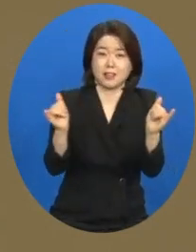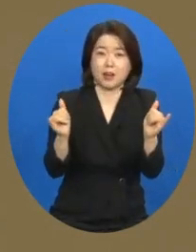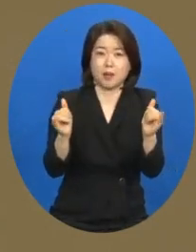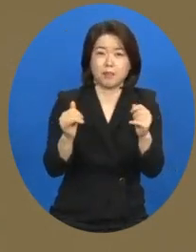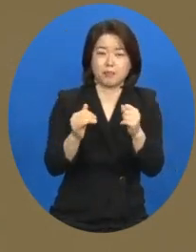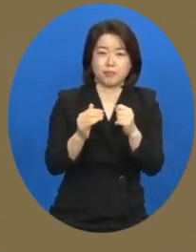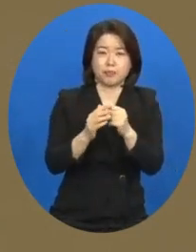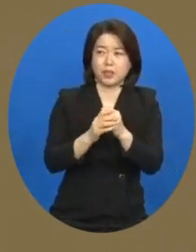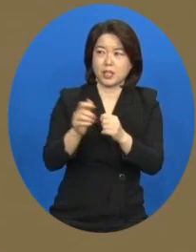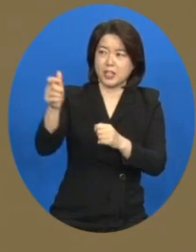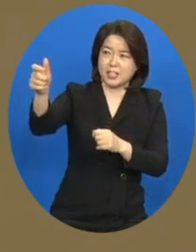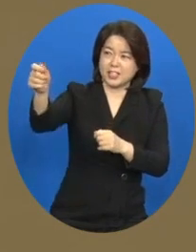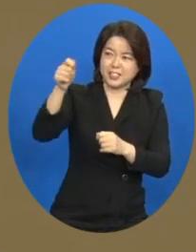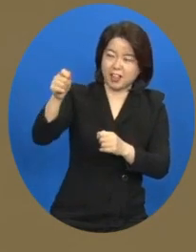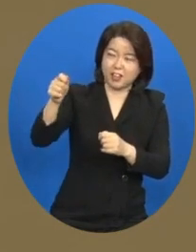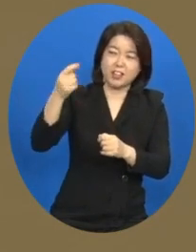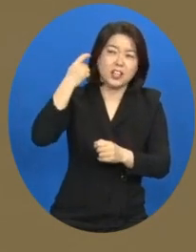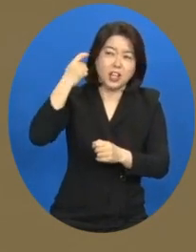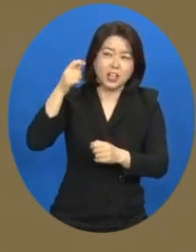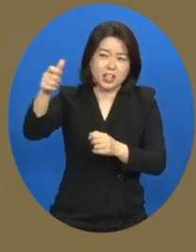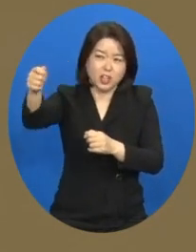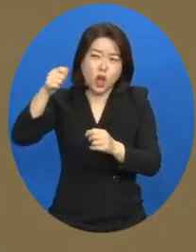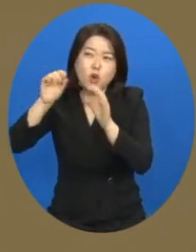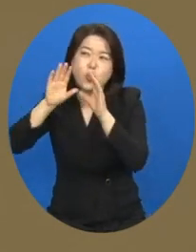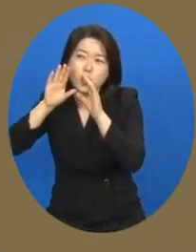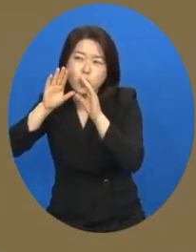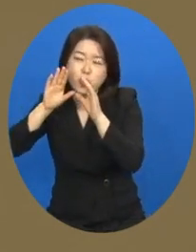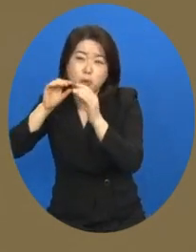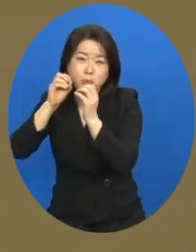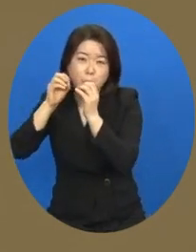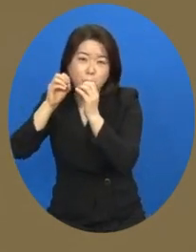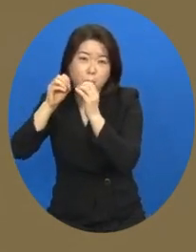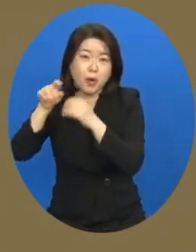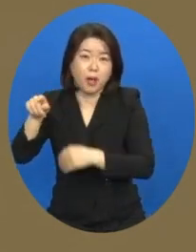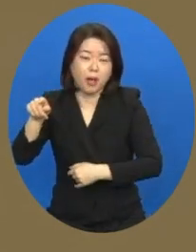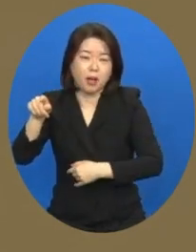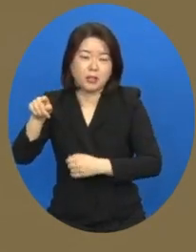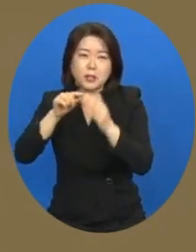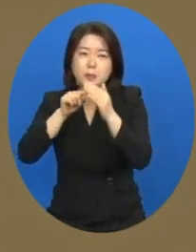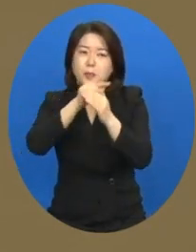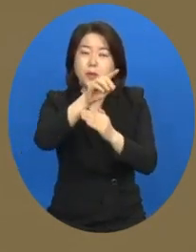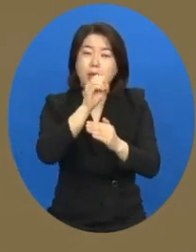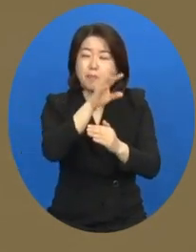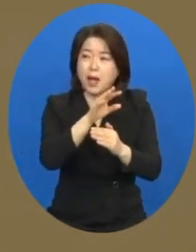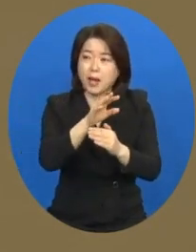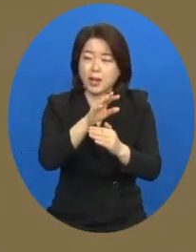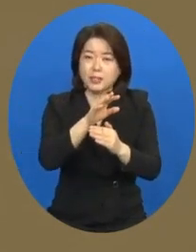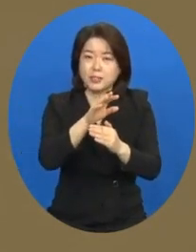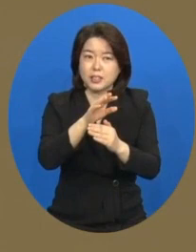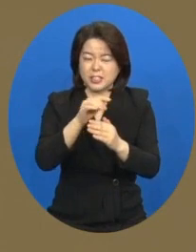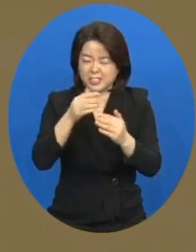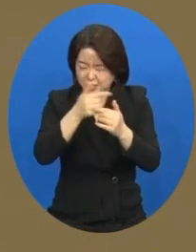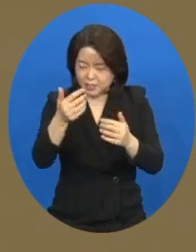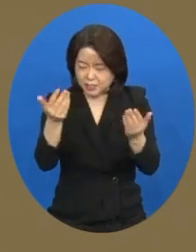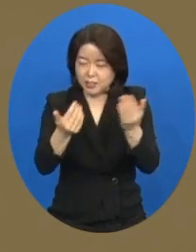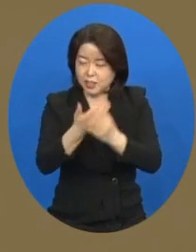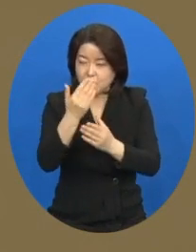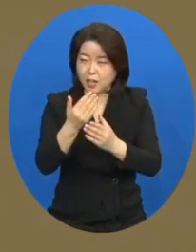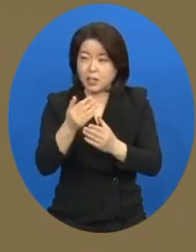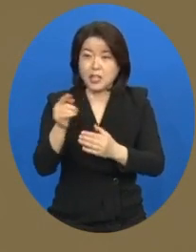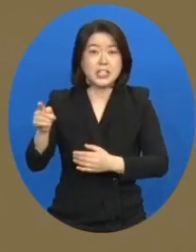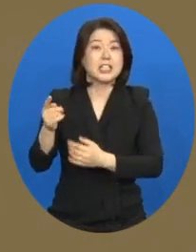꼭 귀를 이렇게 붙잡고 너만 알아야 돼. 이거 나가면 큰일 나. 이렇게 말해주는 사람.